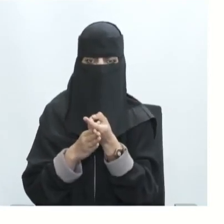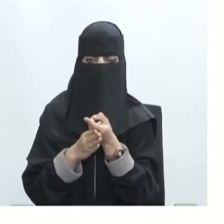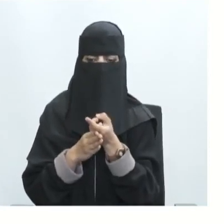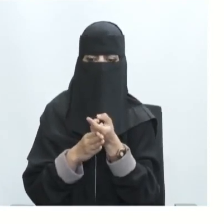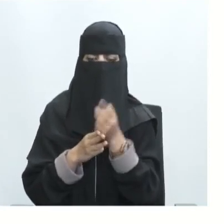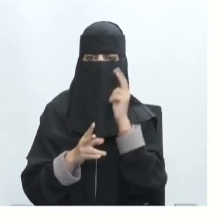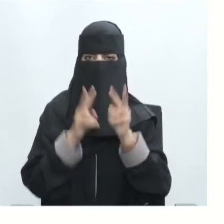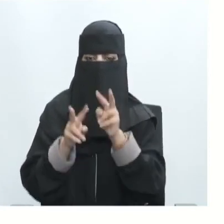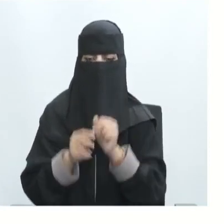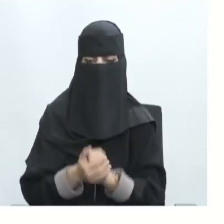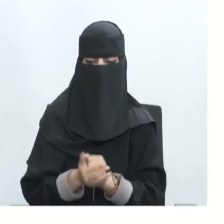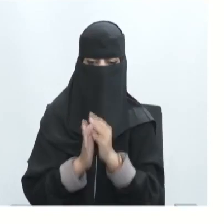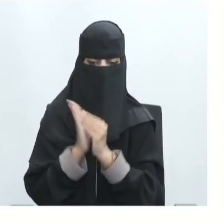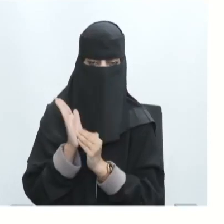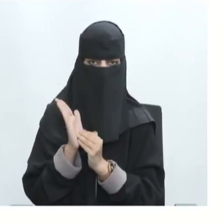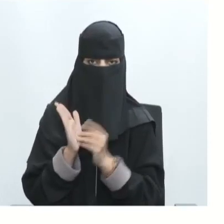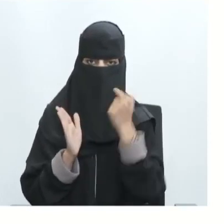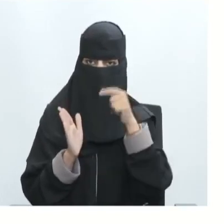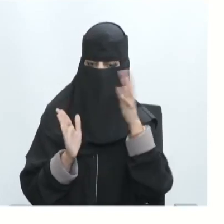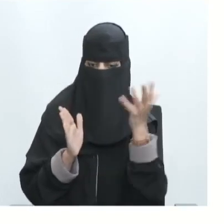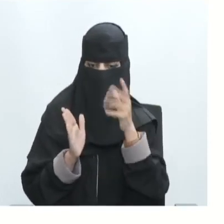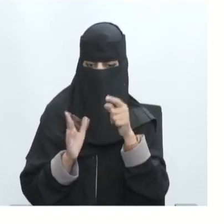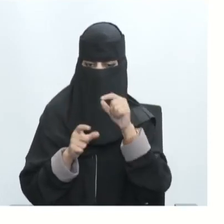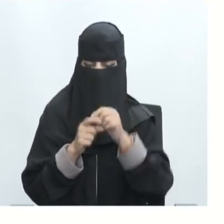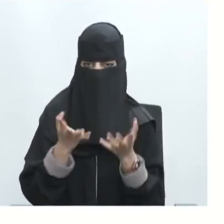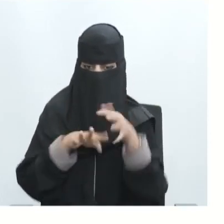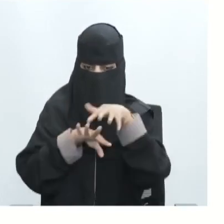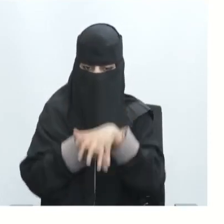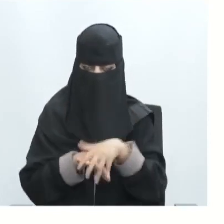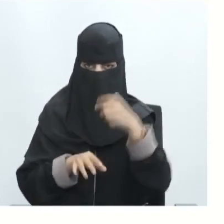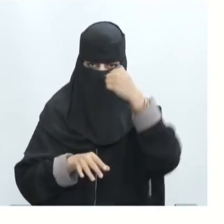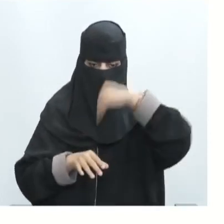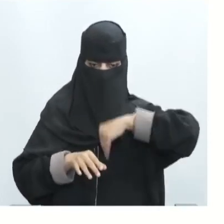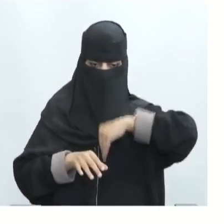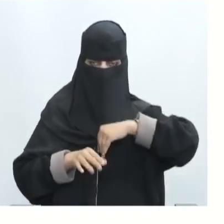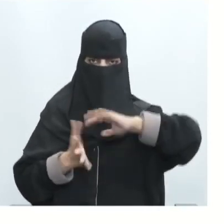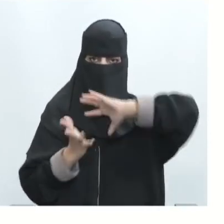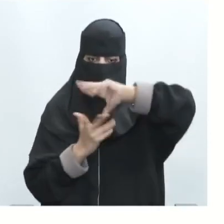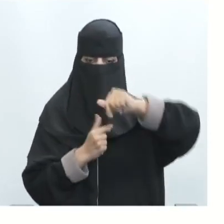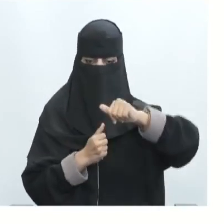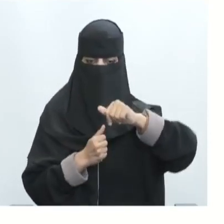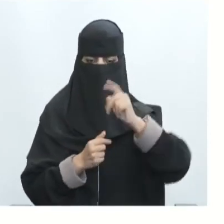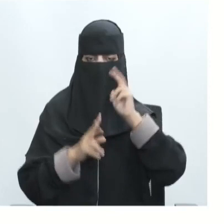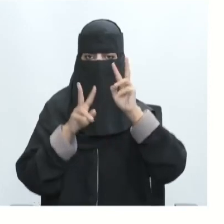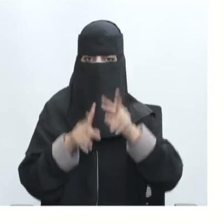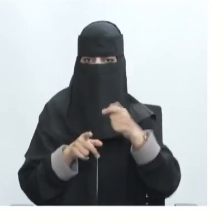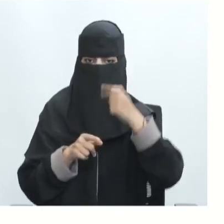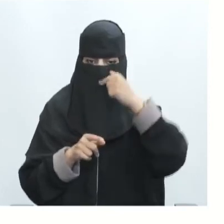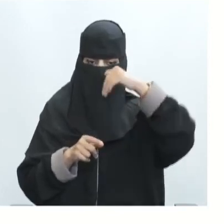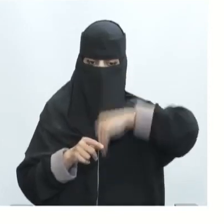هنا النظريه دون الاعتقاد في الانسجام الداخلي لعالمنا وسيظل هذا